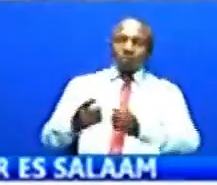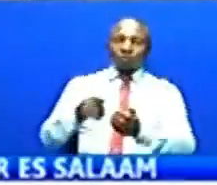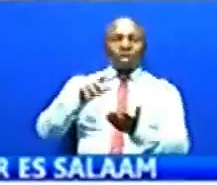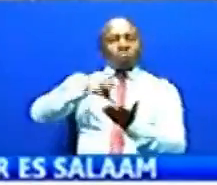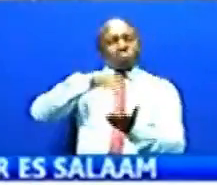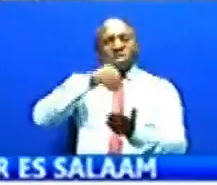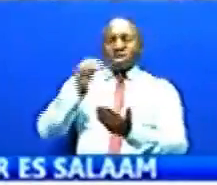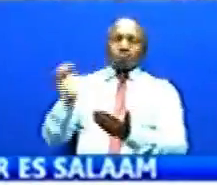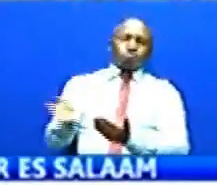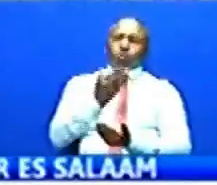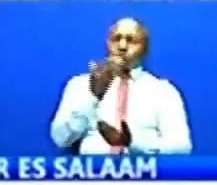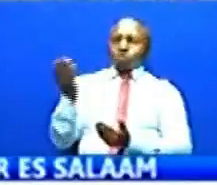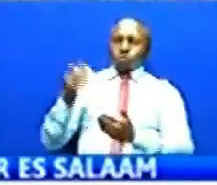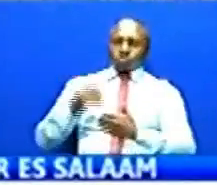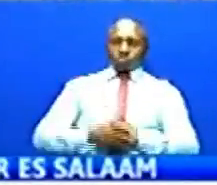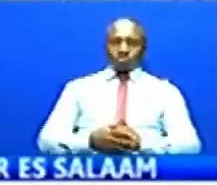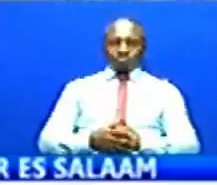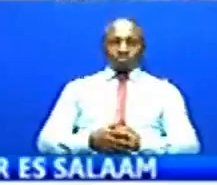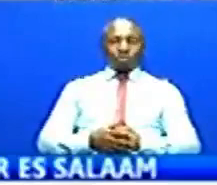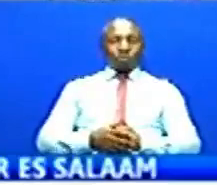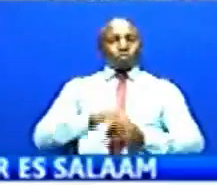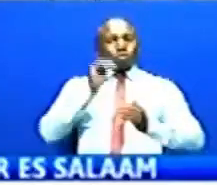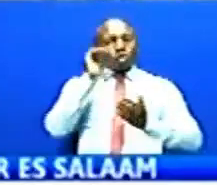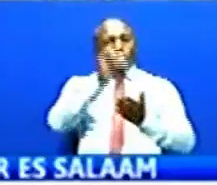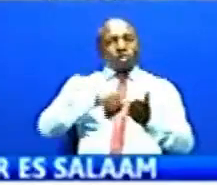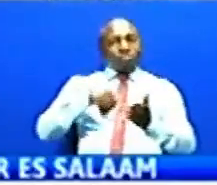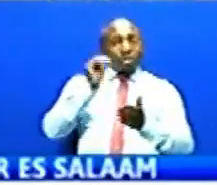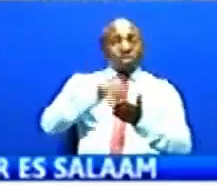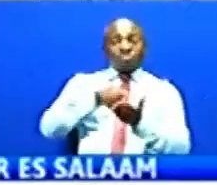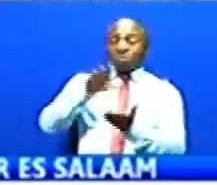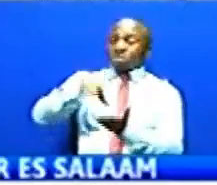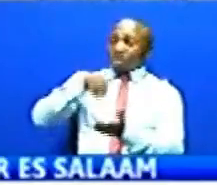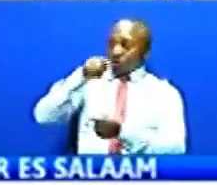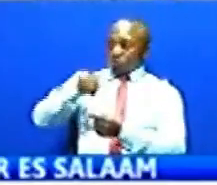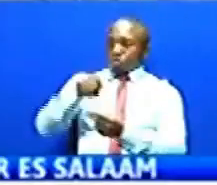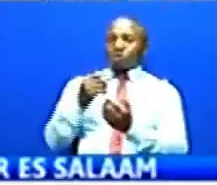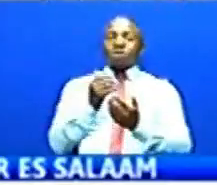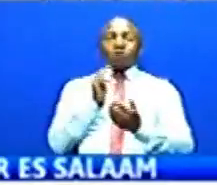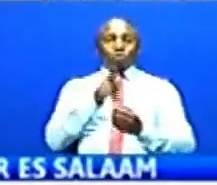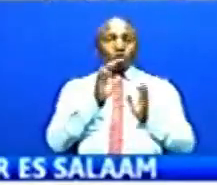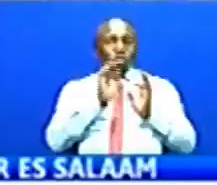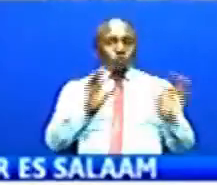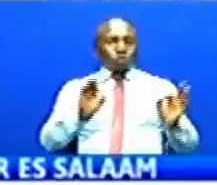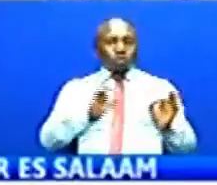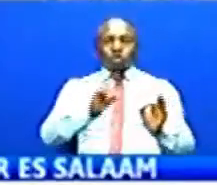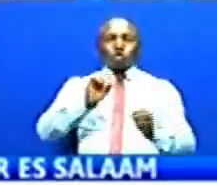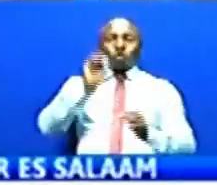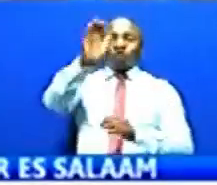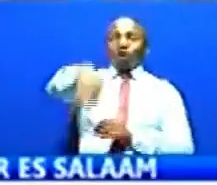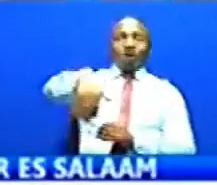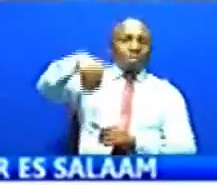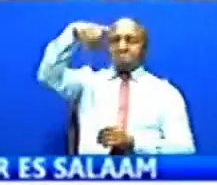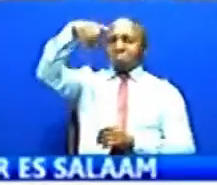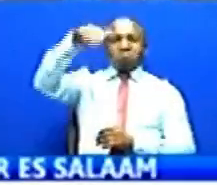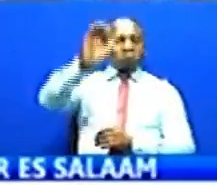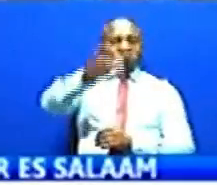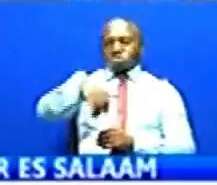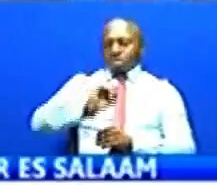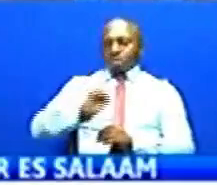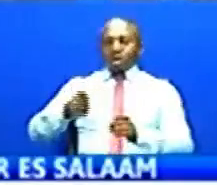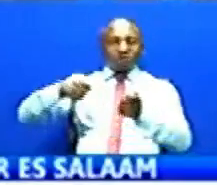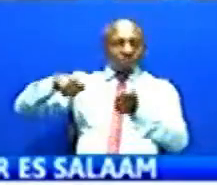inabidi mchanga utolewe. Kwa kuchepa mchanga, mimi naona kama ndo afueni kwetu kwa chepe, lakini sio kijiko. Kwa hiyo